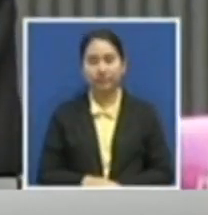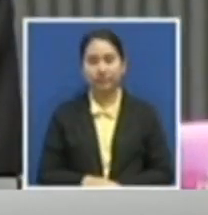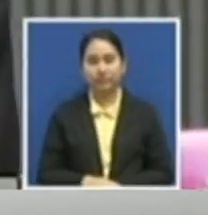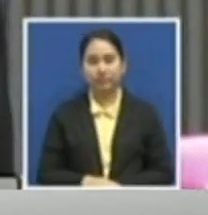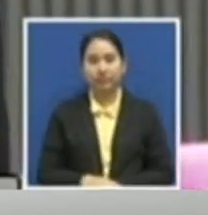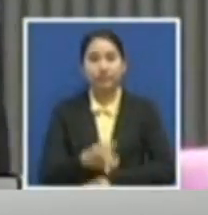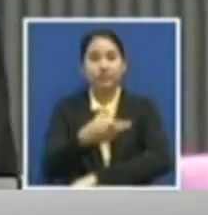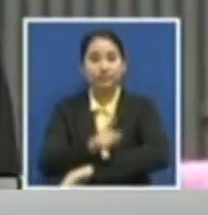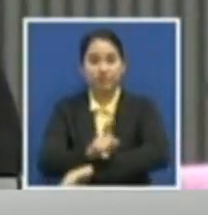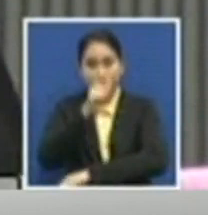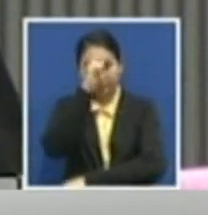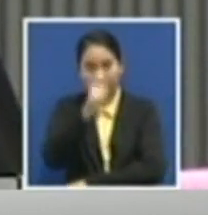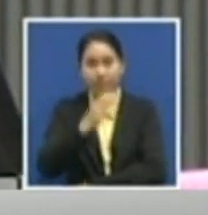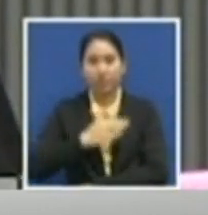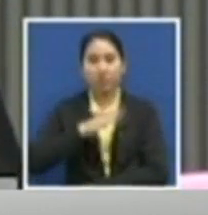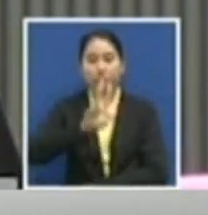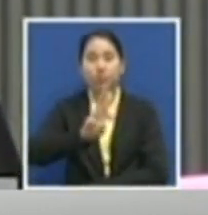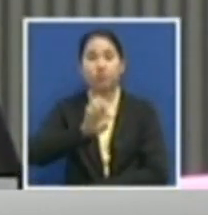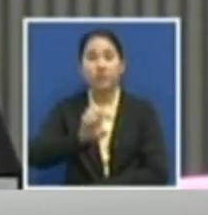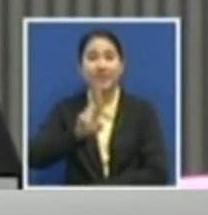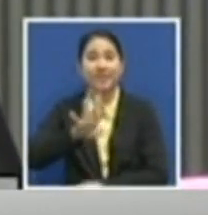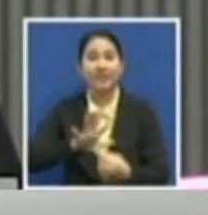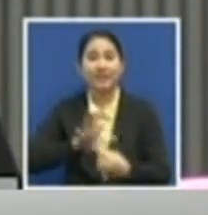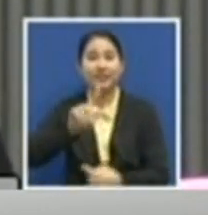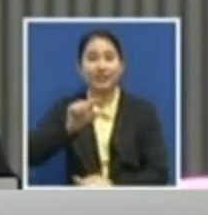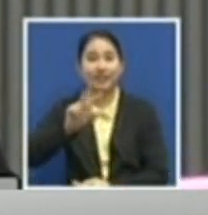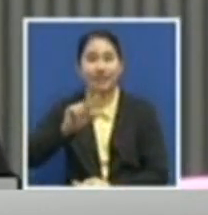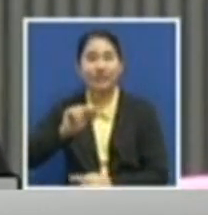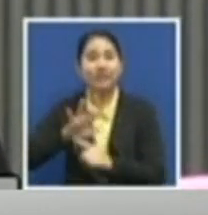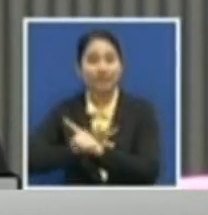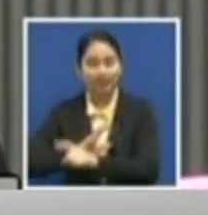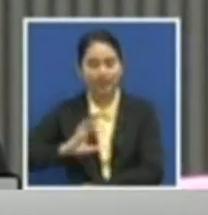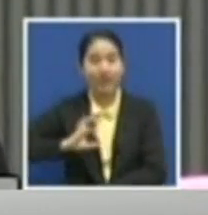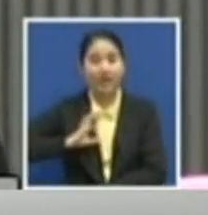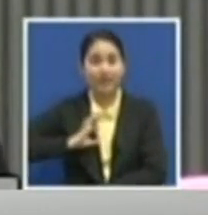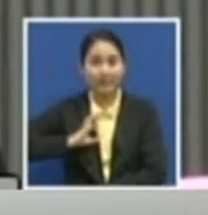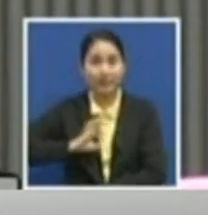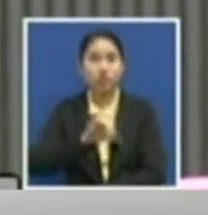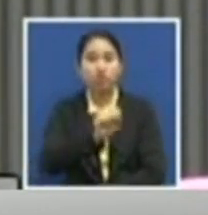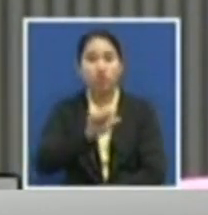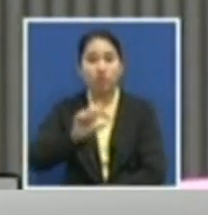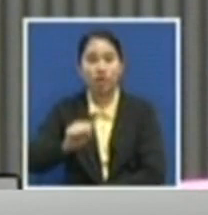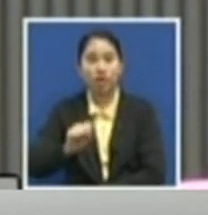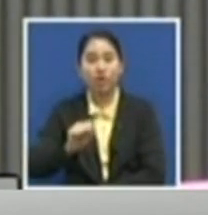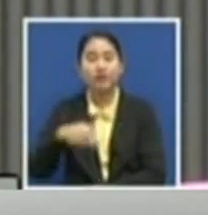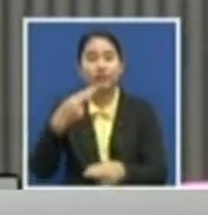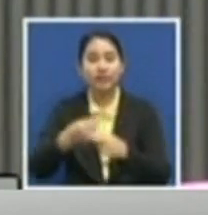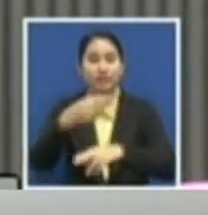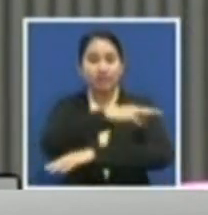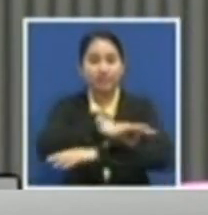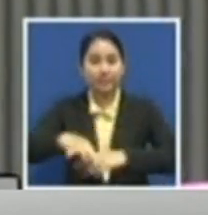ชร ครับ แล้วก็แต่ภาพรวมเนี่ยผมคิดว่าภาพรวมอันนี้คือภาพรวมเราวิเคราะห์วิจารณ์ได้เยอะแต่ขอจับอีกเรื่